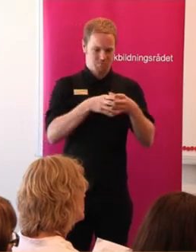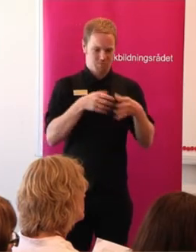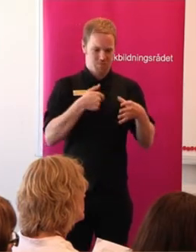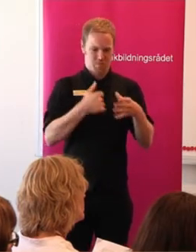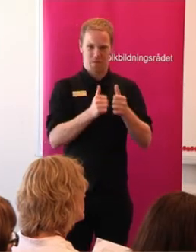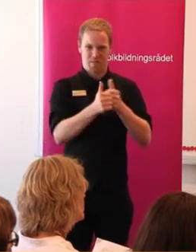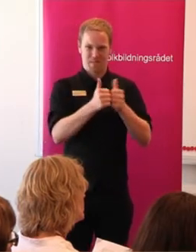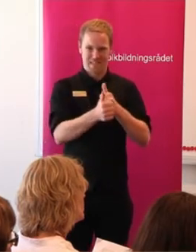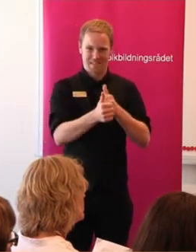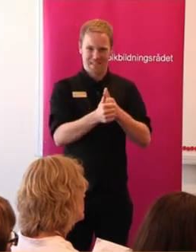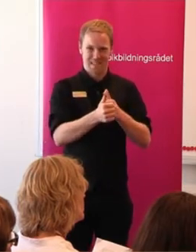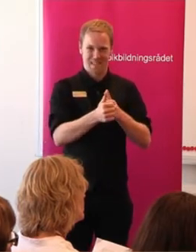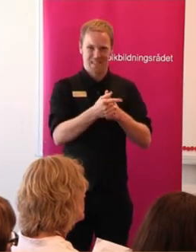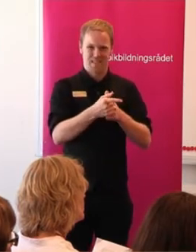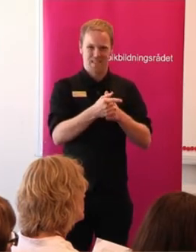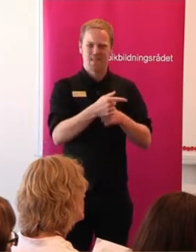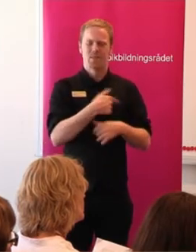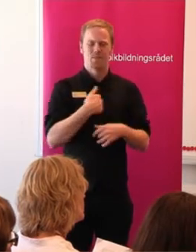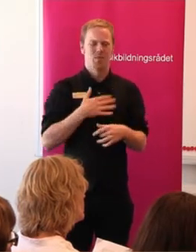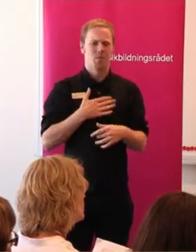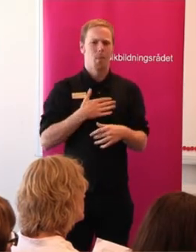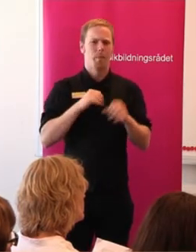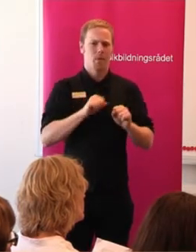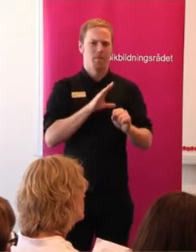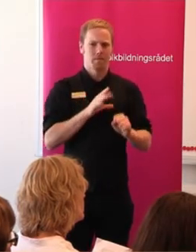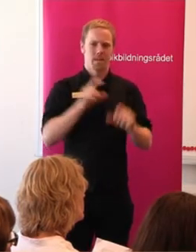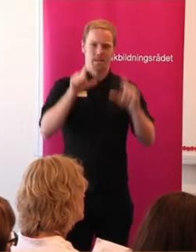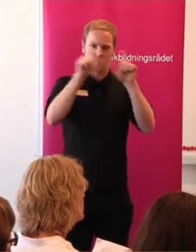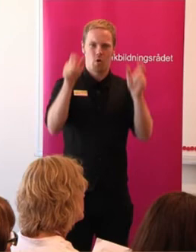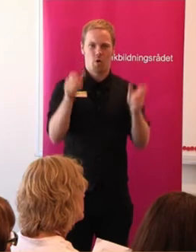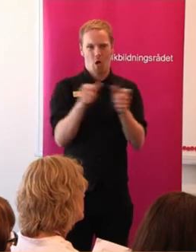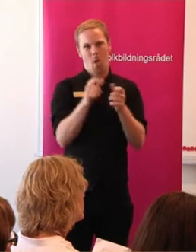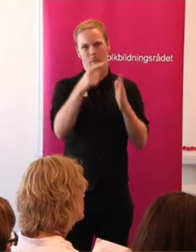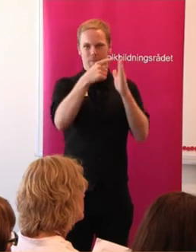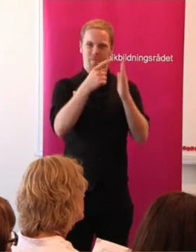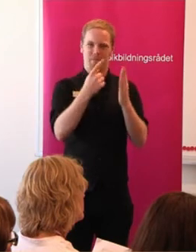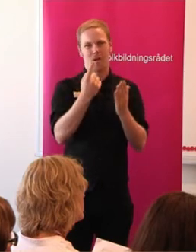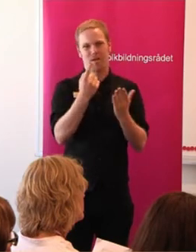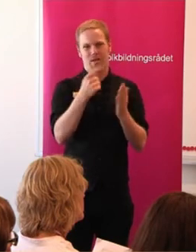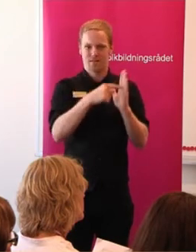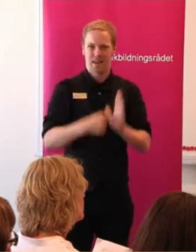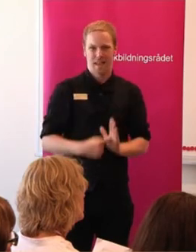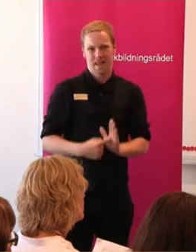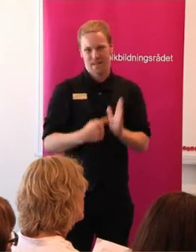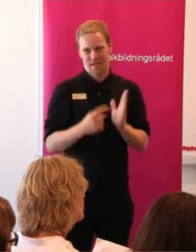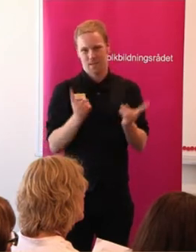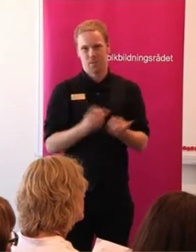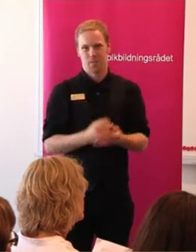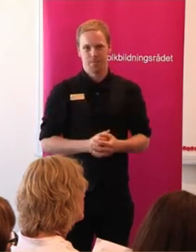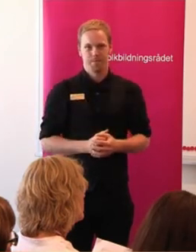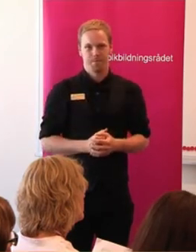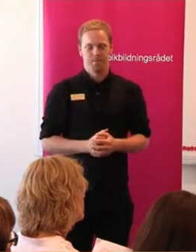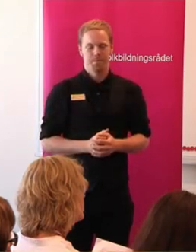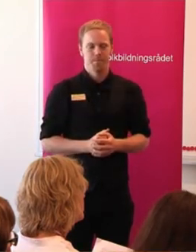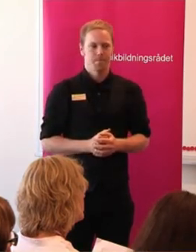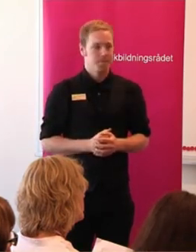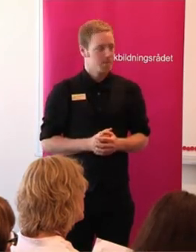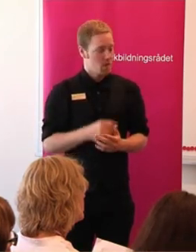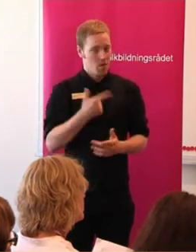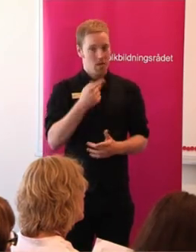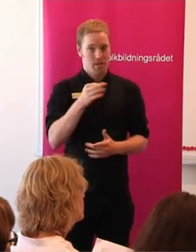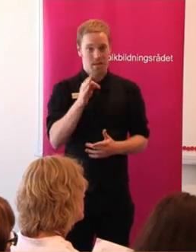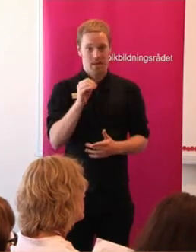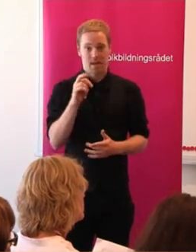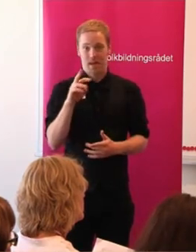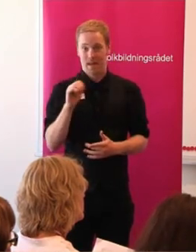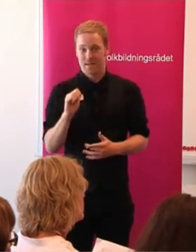ett ramverk som är ganska tydligt. Vad säger du till det? Alltså, jag tror att vi generellt måste, och